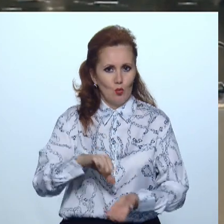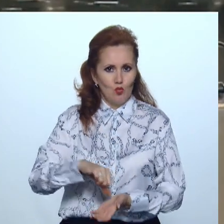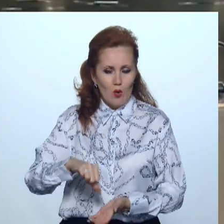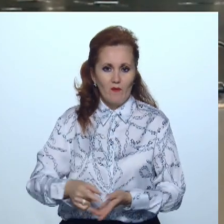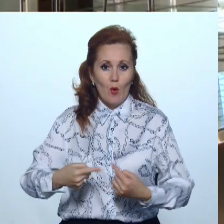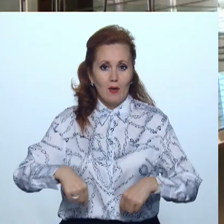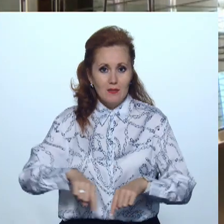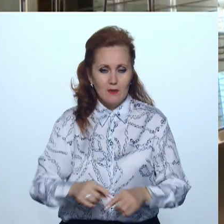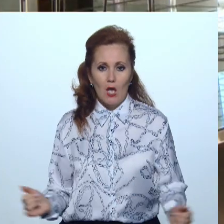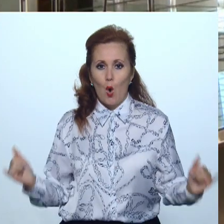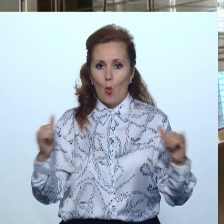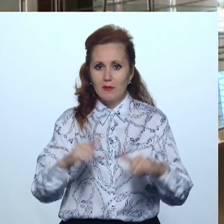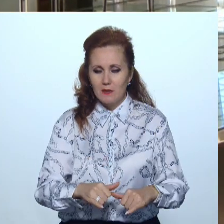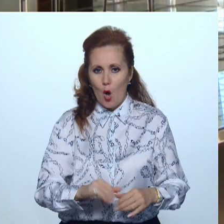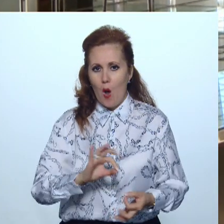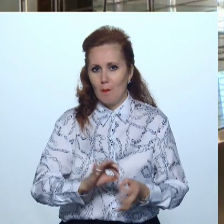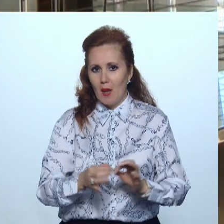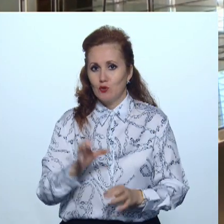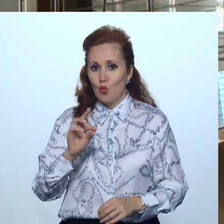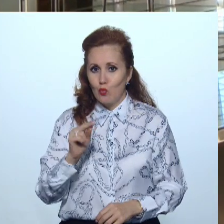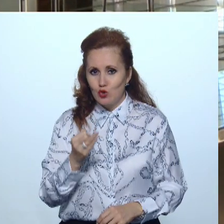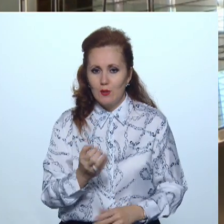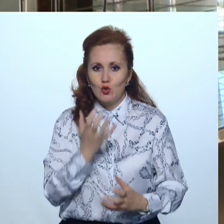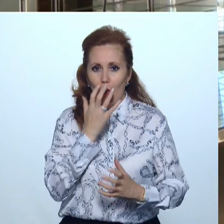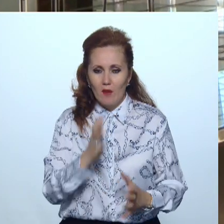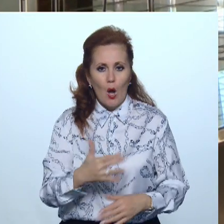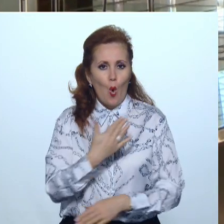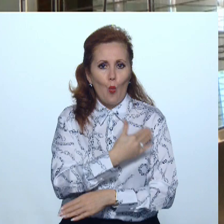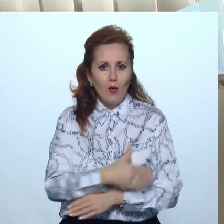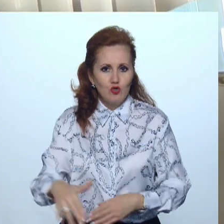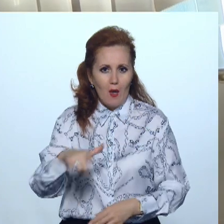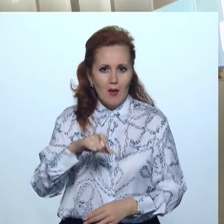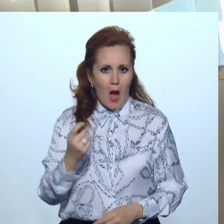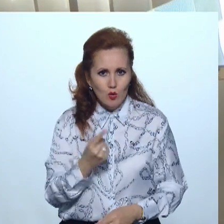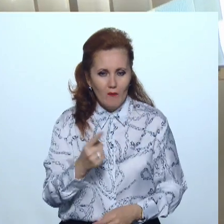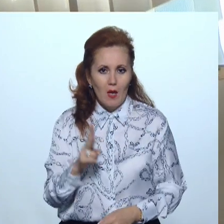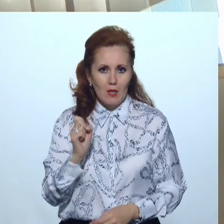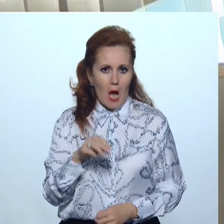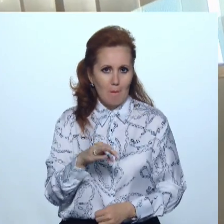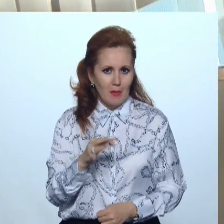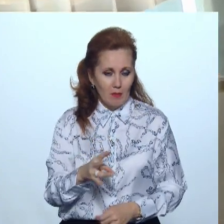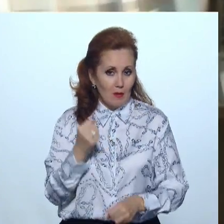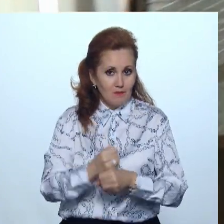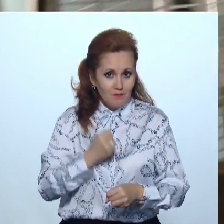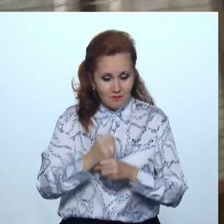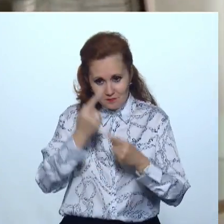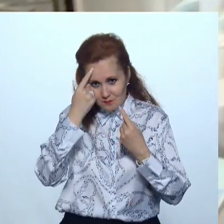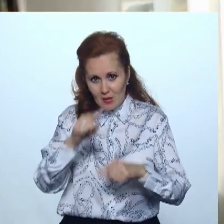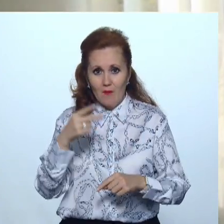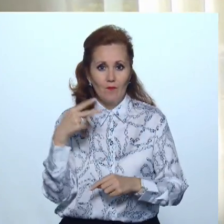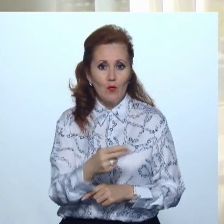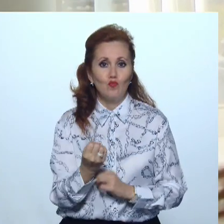гостей Олимпиады в Сочи. Те согревались при помощи этих уличных газовых каминов. Данное изделие было разработано в 2014